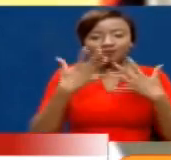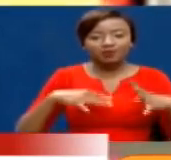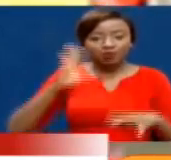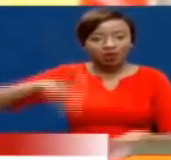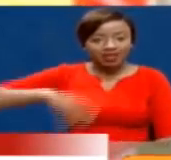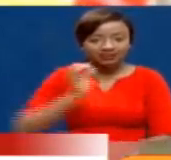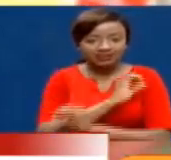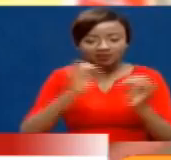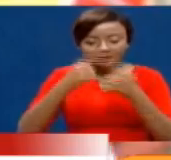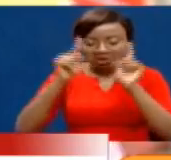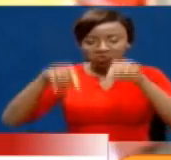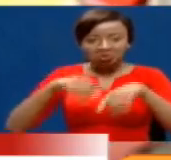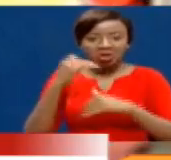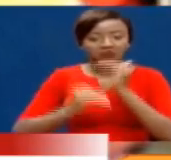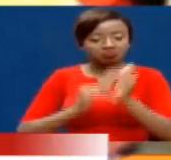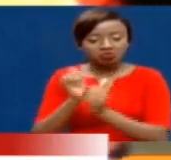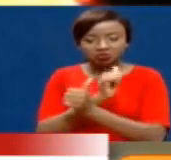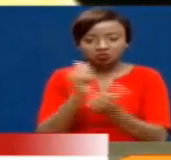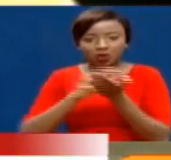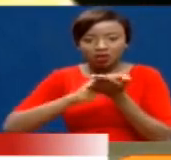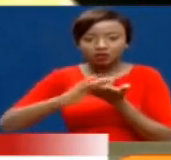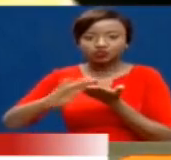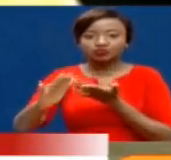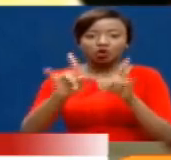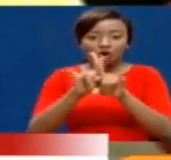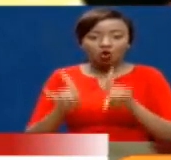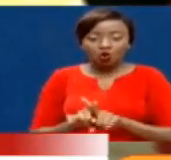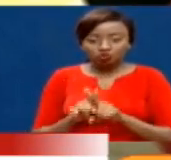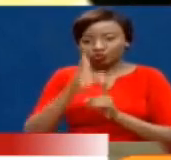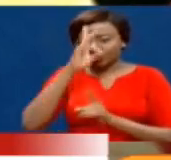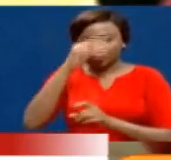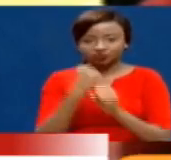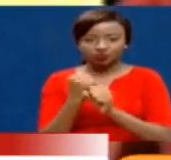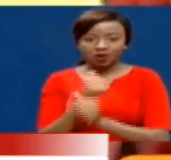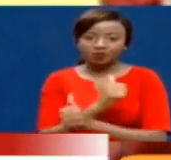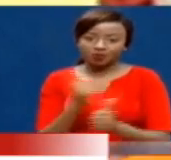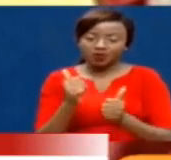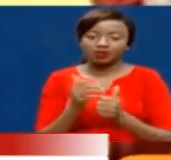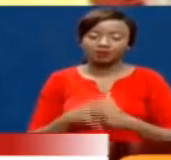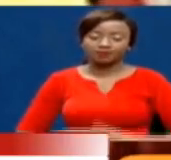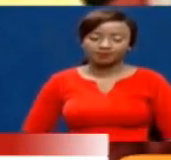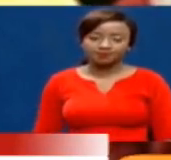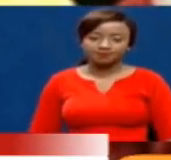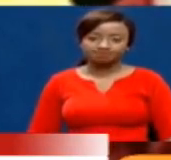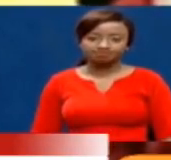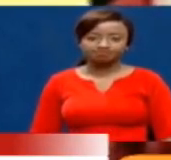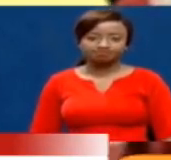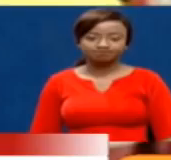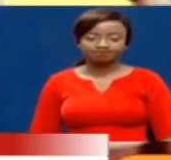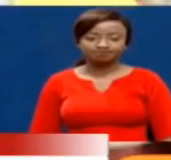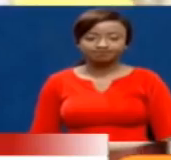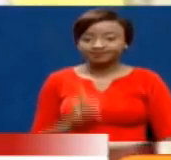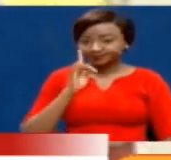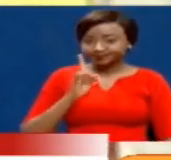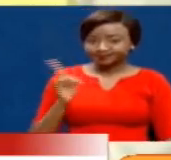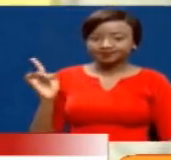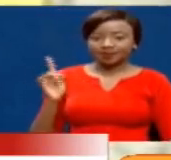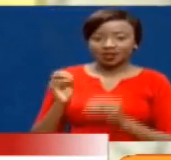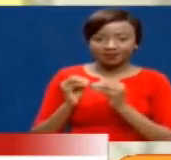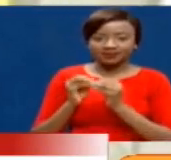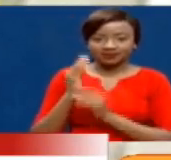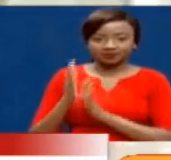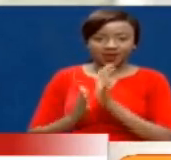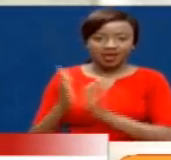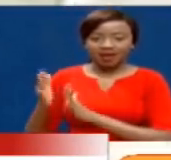Lakini leo kazi nzuri sana imefanyika, maafisa wa polisi wamefanya kazi ya ziada. Asante sana. Naam, ndio hicho kikao ambacho tulikuwa tunasema